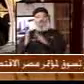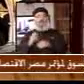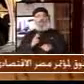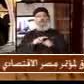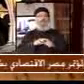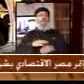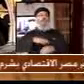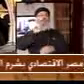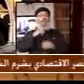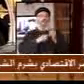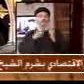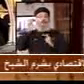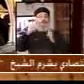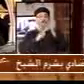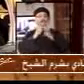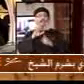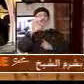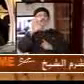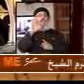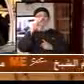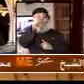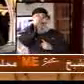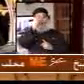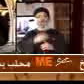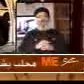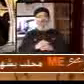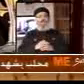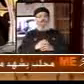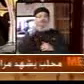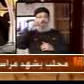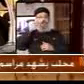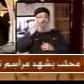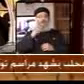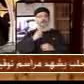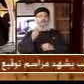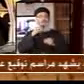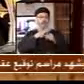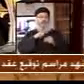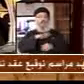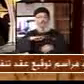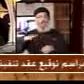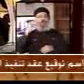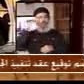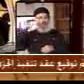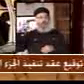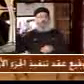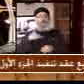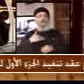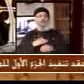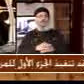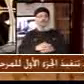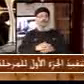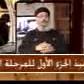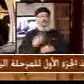اللي أشبع فيها السيد المسيح 5000 من الرجال ما عدا النساء والأولاد. ما كانوش